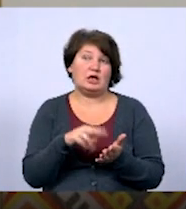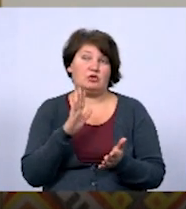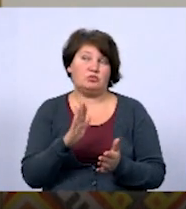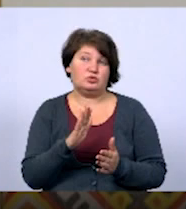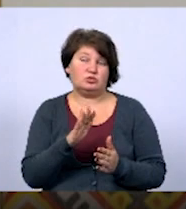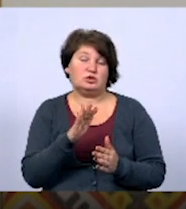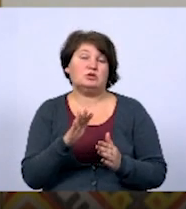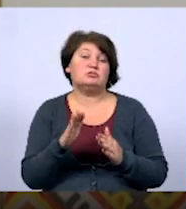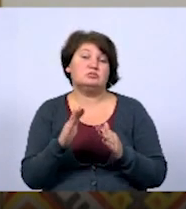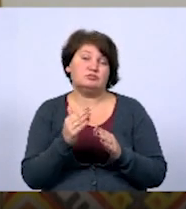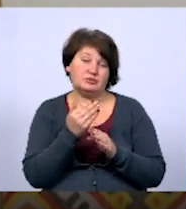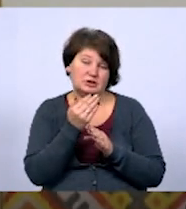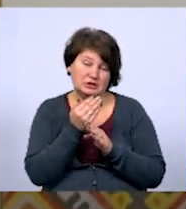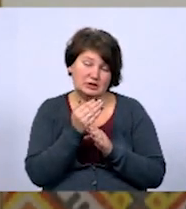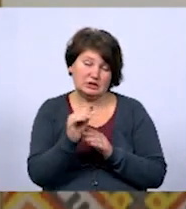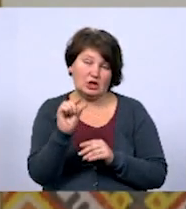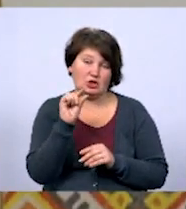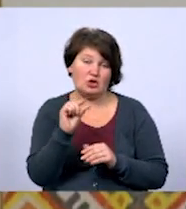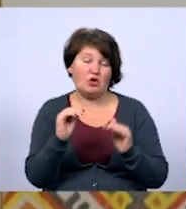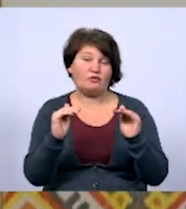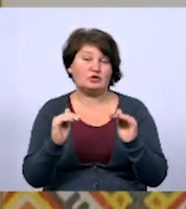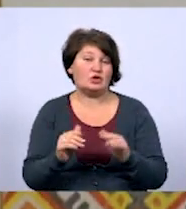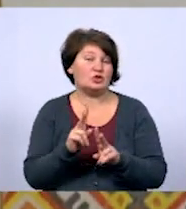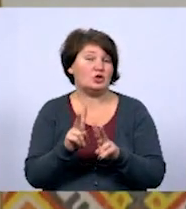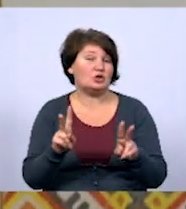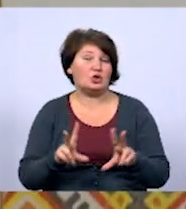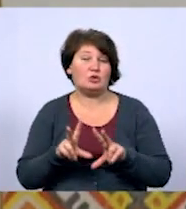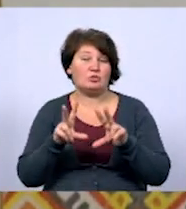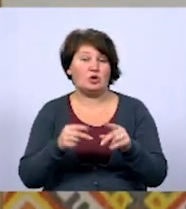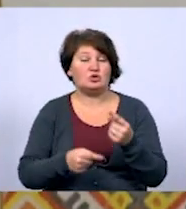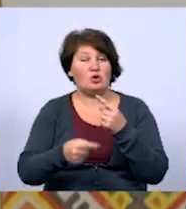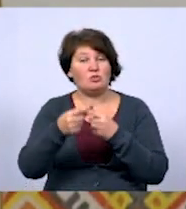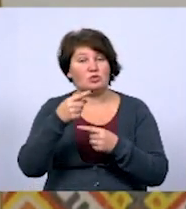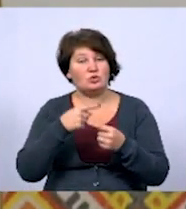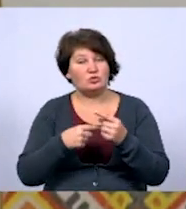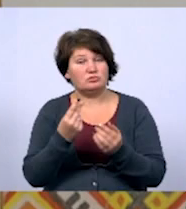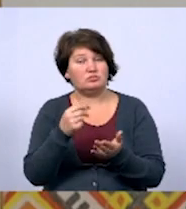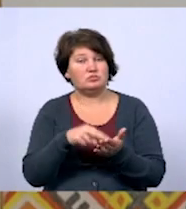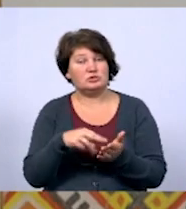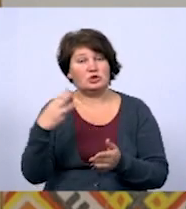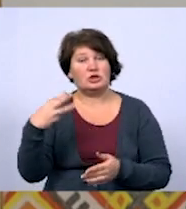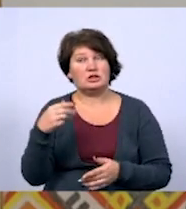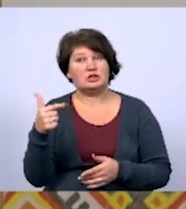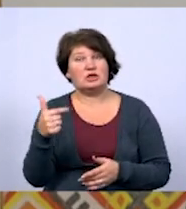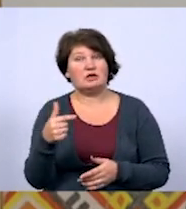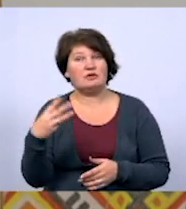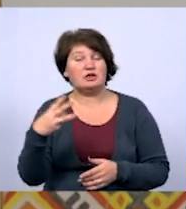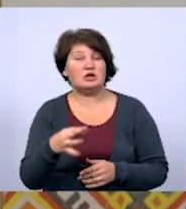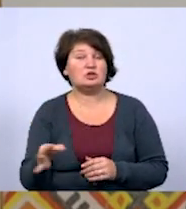знижений. Ніхто не обіцяє, що це повернеться до минулого тарифу 30 гривень 30 копійок до